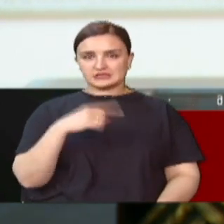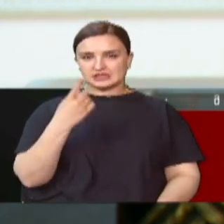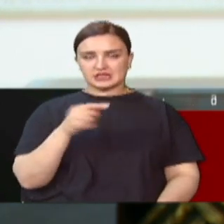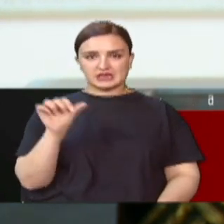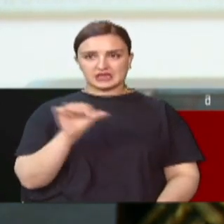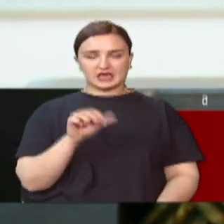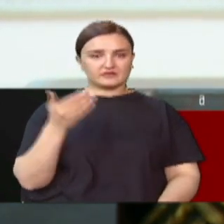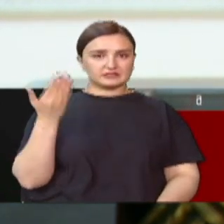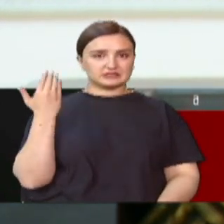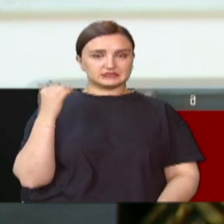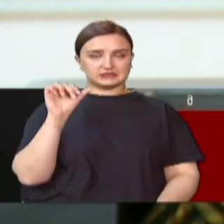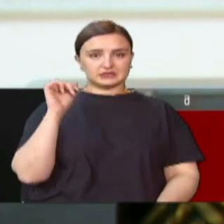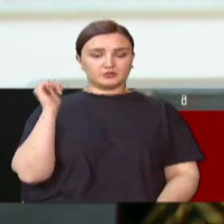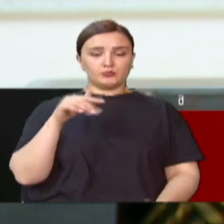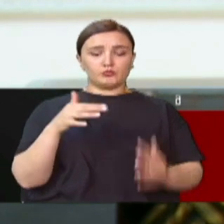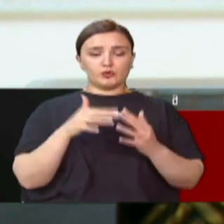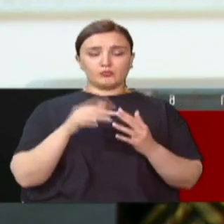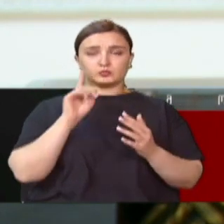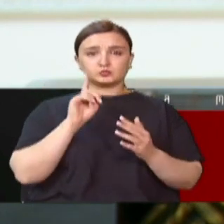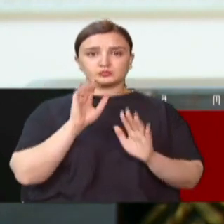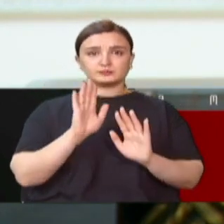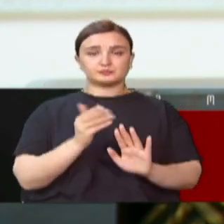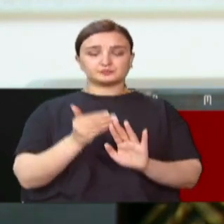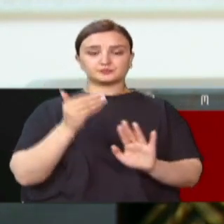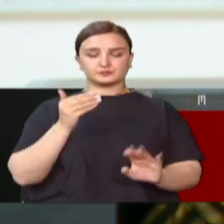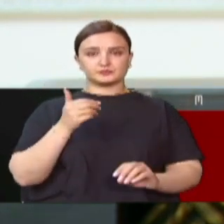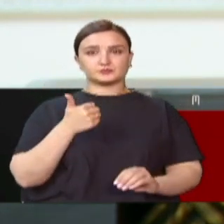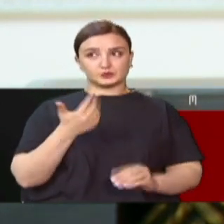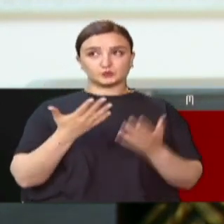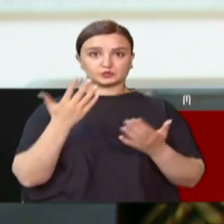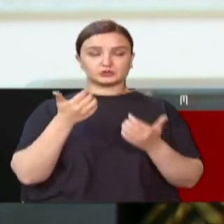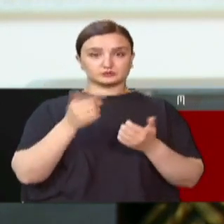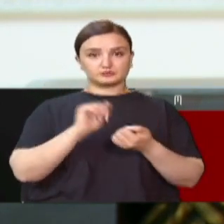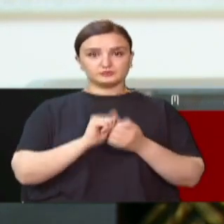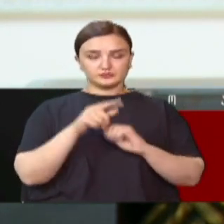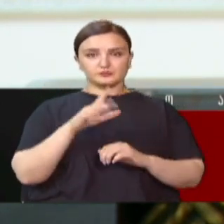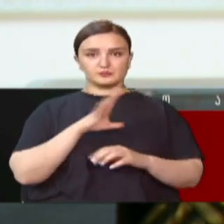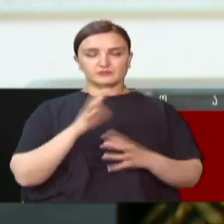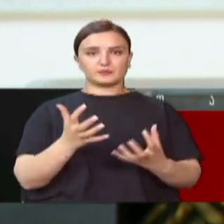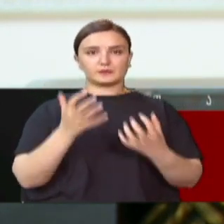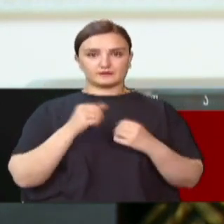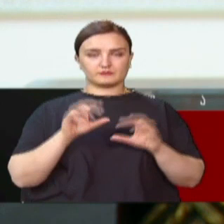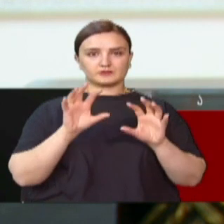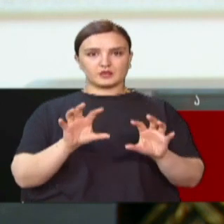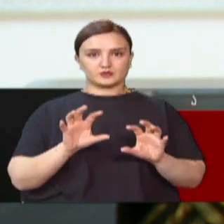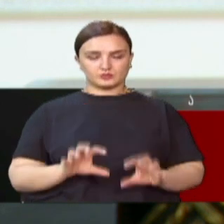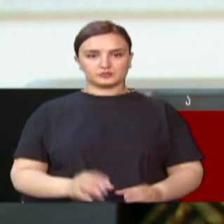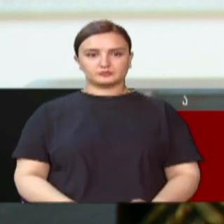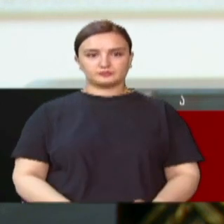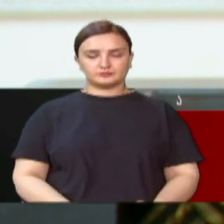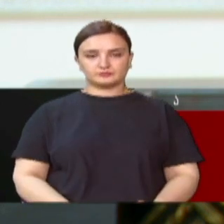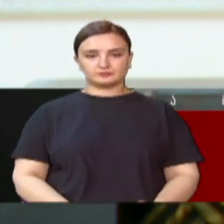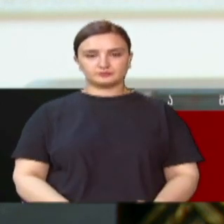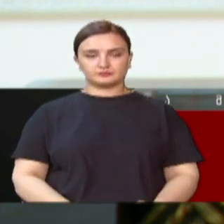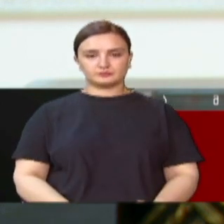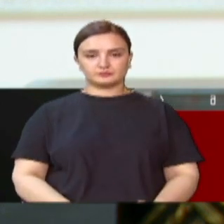წელიწადნახევრის წინ ომამდე, ყოველ შემთხვევაში ეს თუ კარგად მახსოვს, მიიღო კანონი